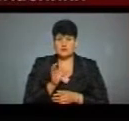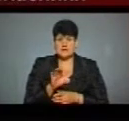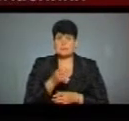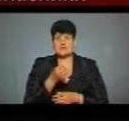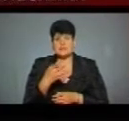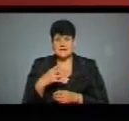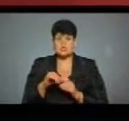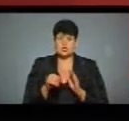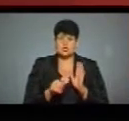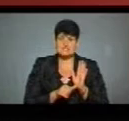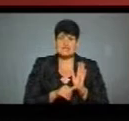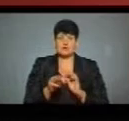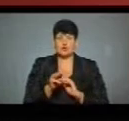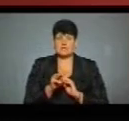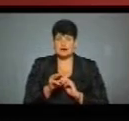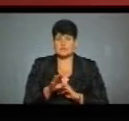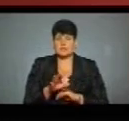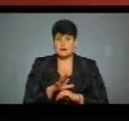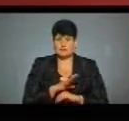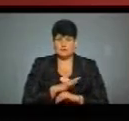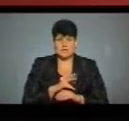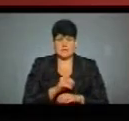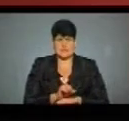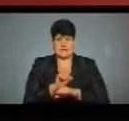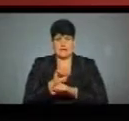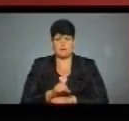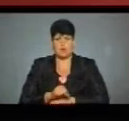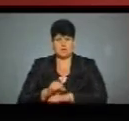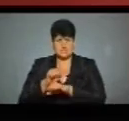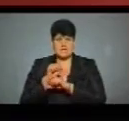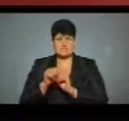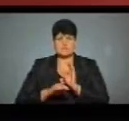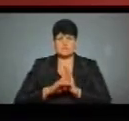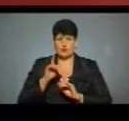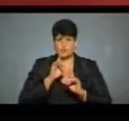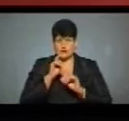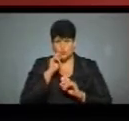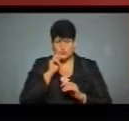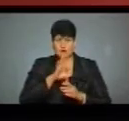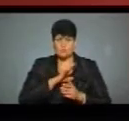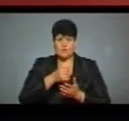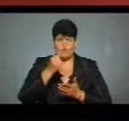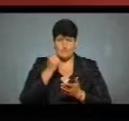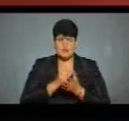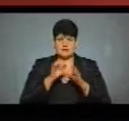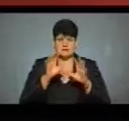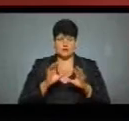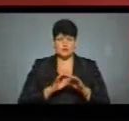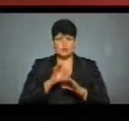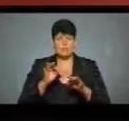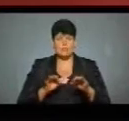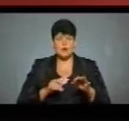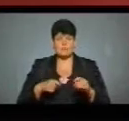та 16 травня відбувалися демонстрації під Верховною Радою України та був ухвалений законопроект про